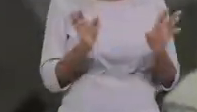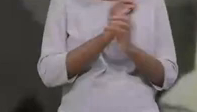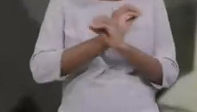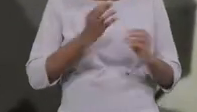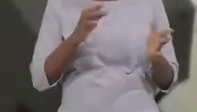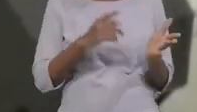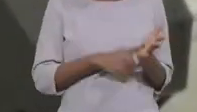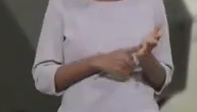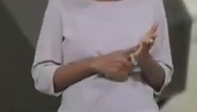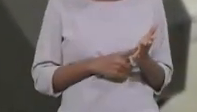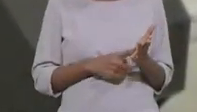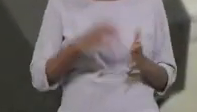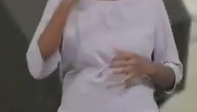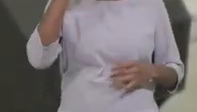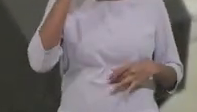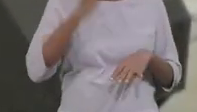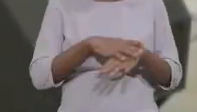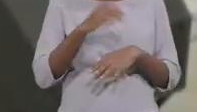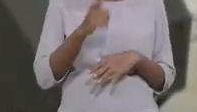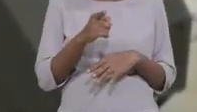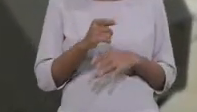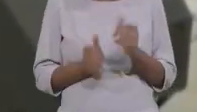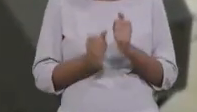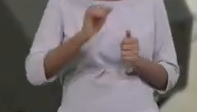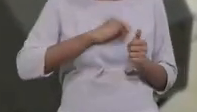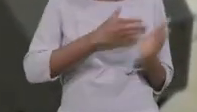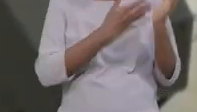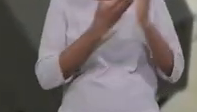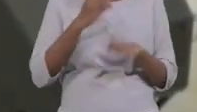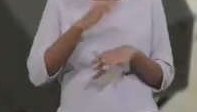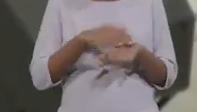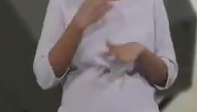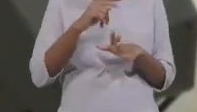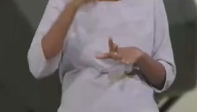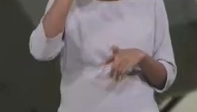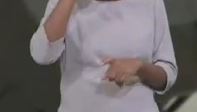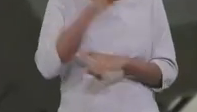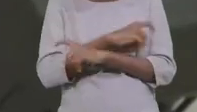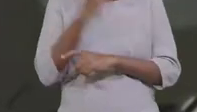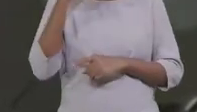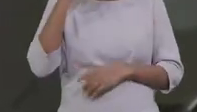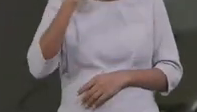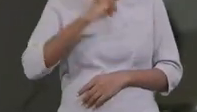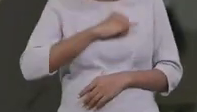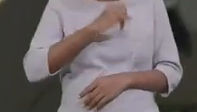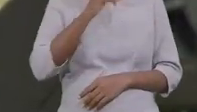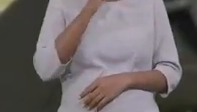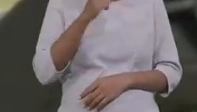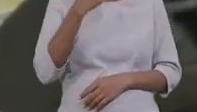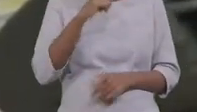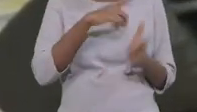je ne te frapperai d'aucune des maladies dont j'ai frappé les Égyptiens, car je